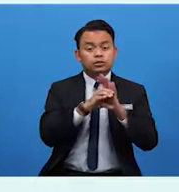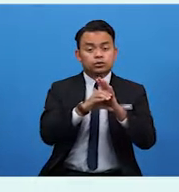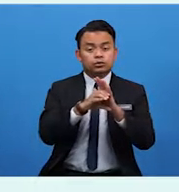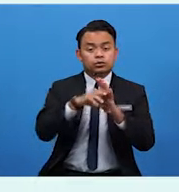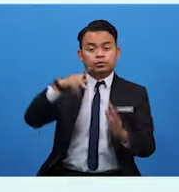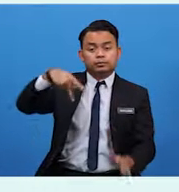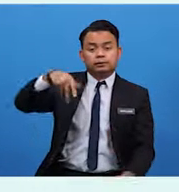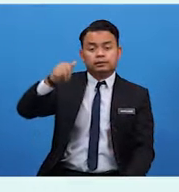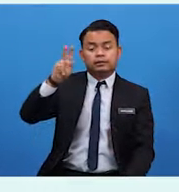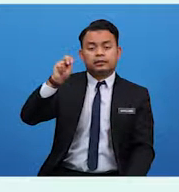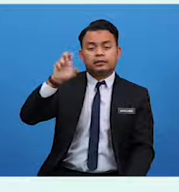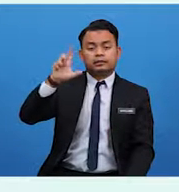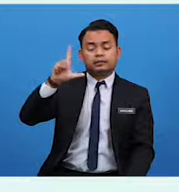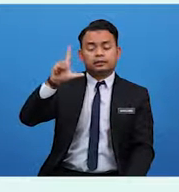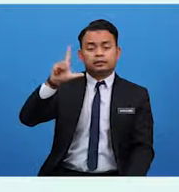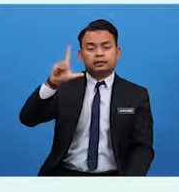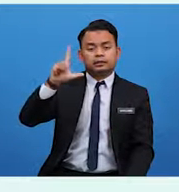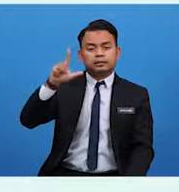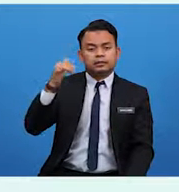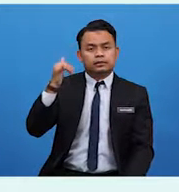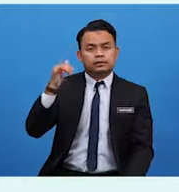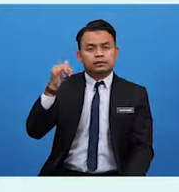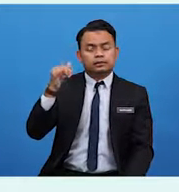terdapat kebanyakannya di atas bumbung rumah.